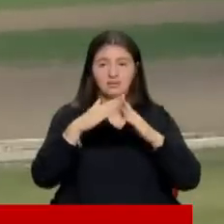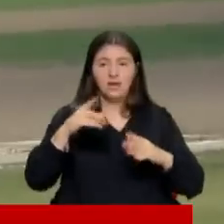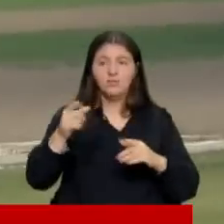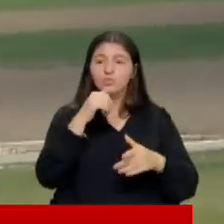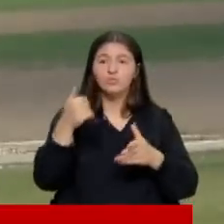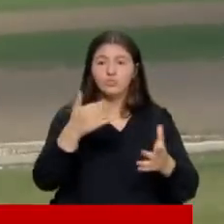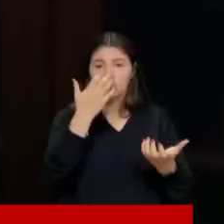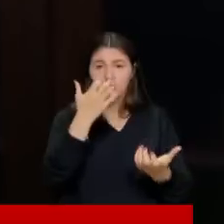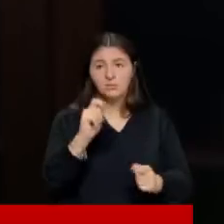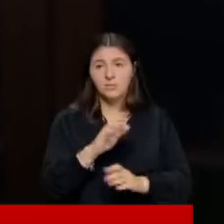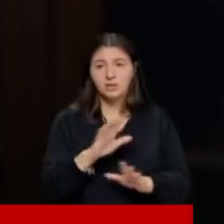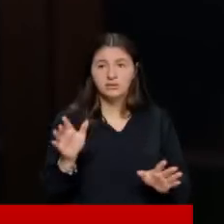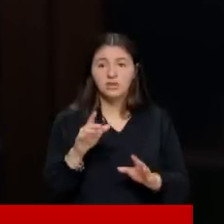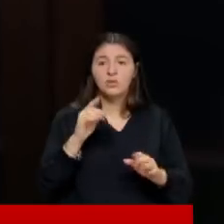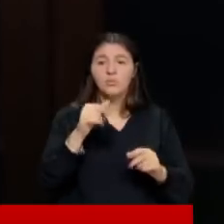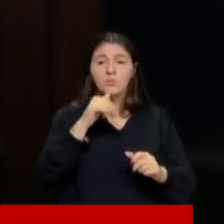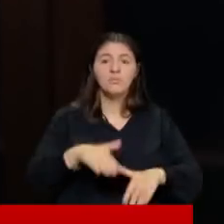akarsuları besleyemedi